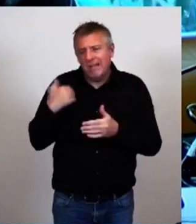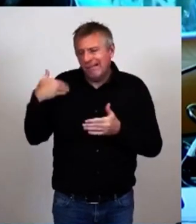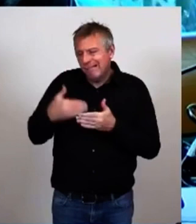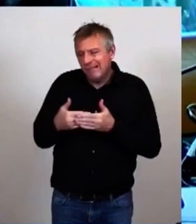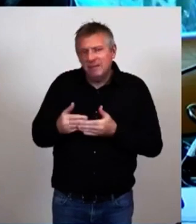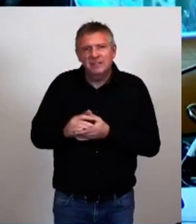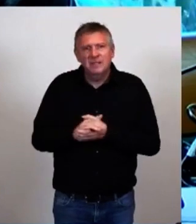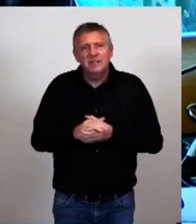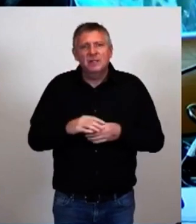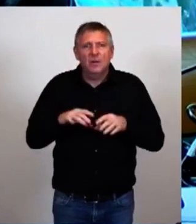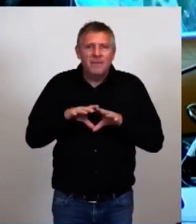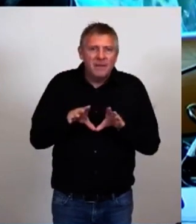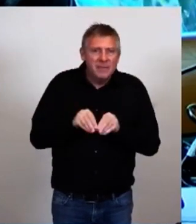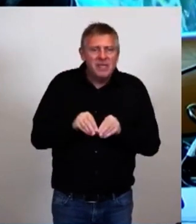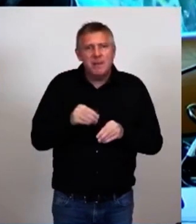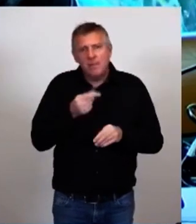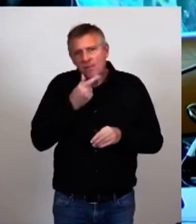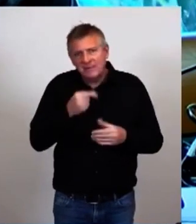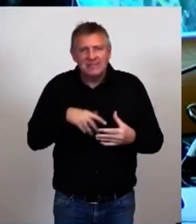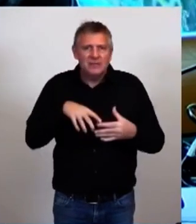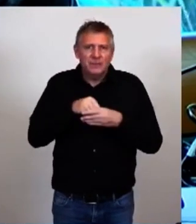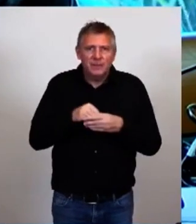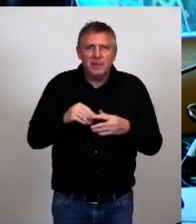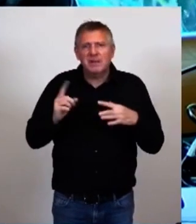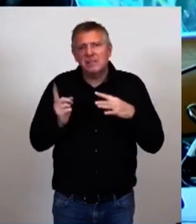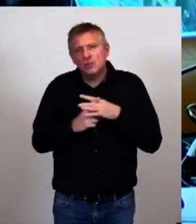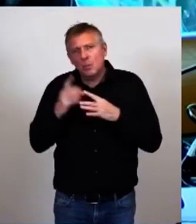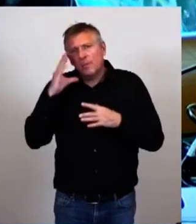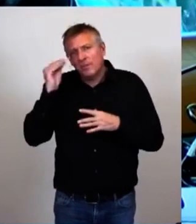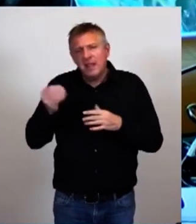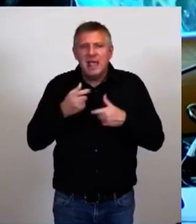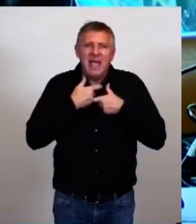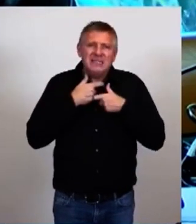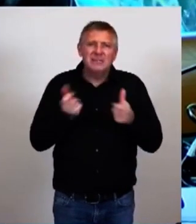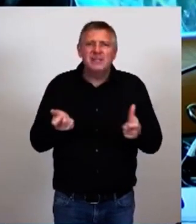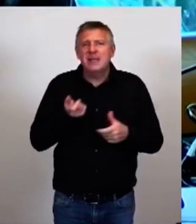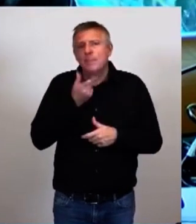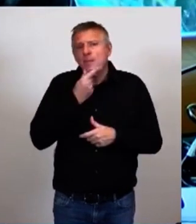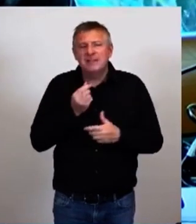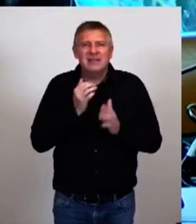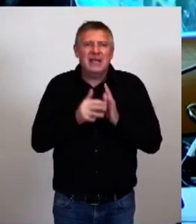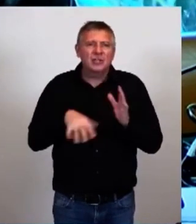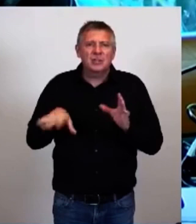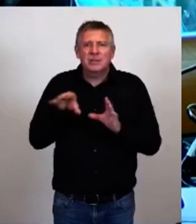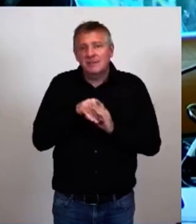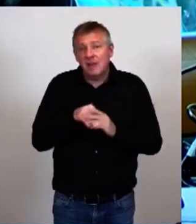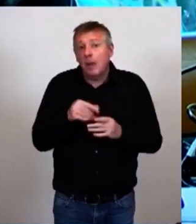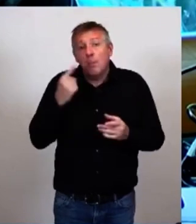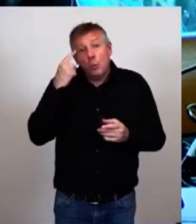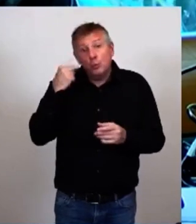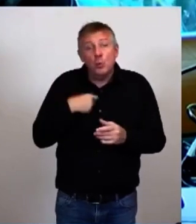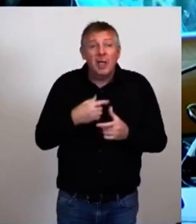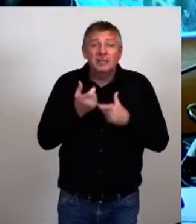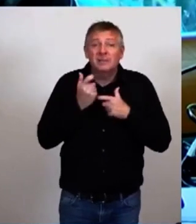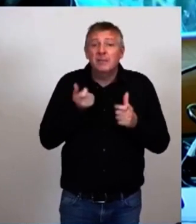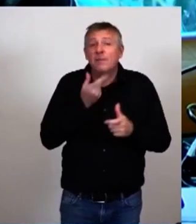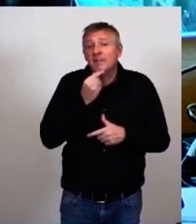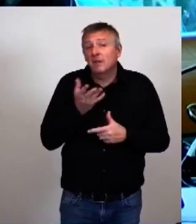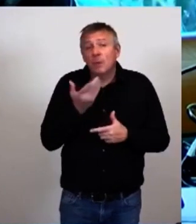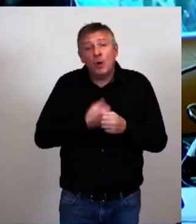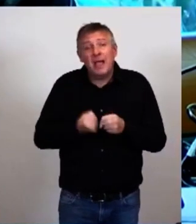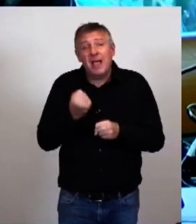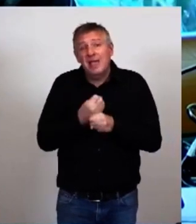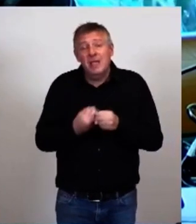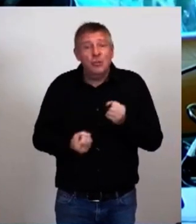l'insertion professionnelle ». Tout d'abord, pour nous, faciliter l'accès, c'est en tout premier lieu le faire en créant de nouvelles places, parce que CQFD, plus il y a